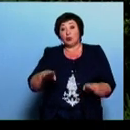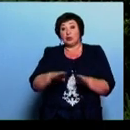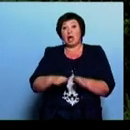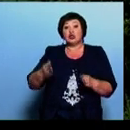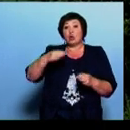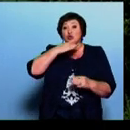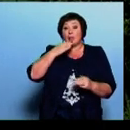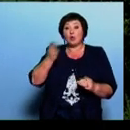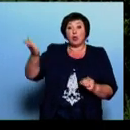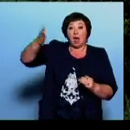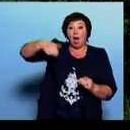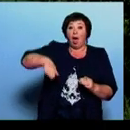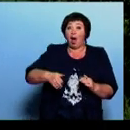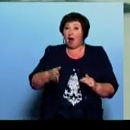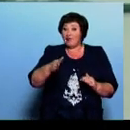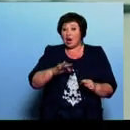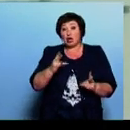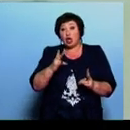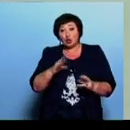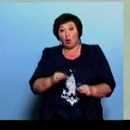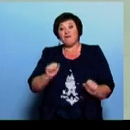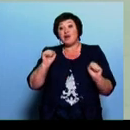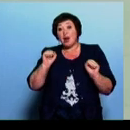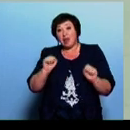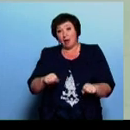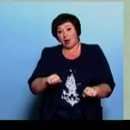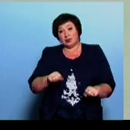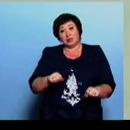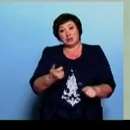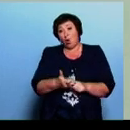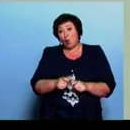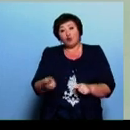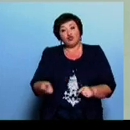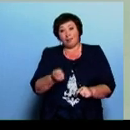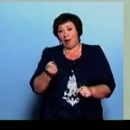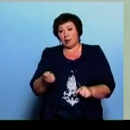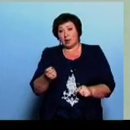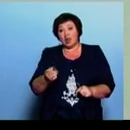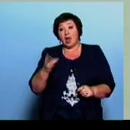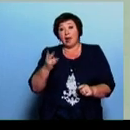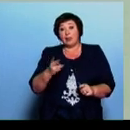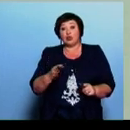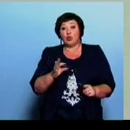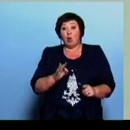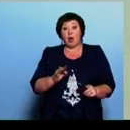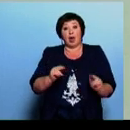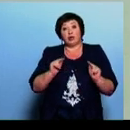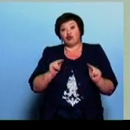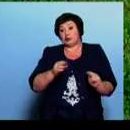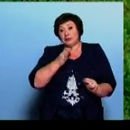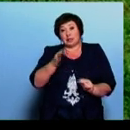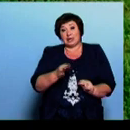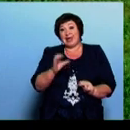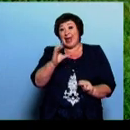заложена в глубинных разломах. Однако вероятность подземных толчков крайне мала, да и магнитуда в 3 балла вряд ли будет замечена